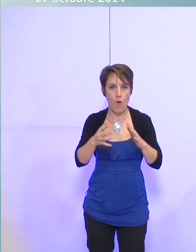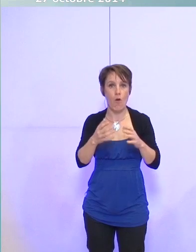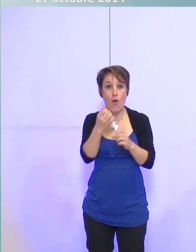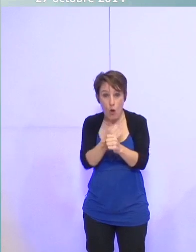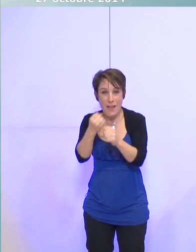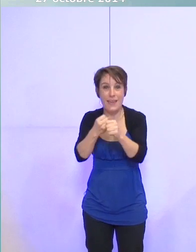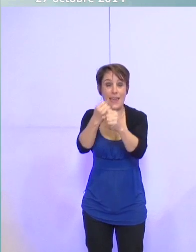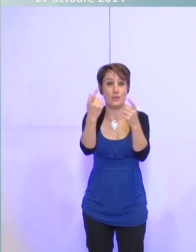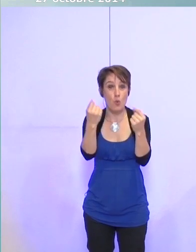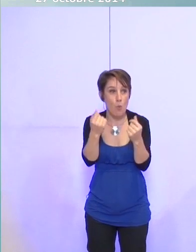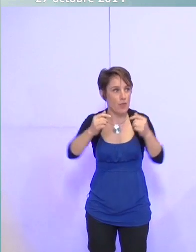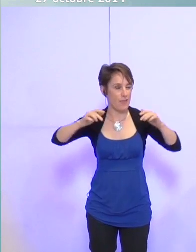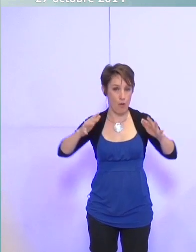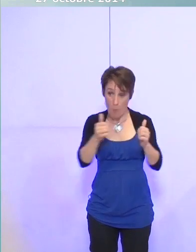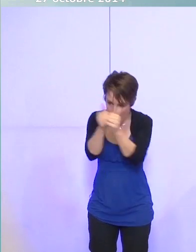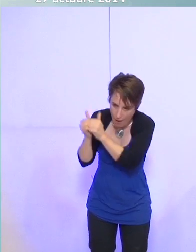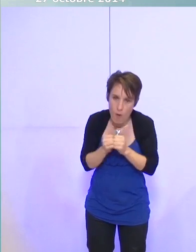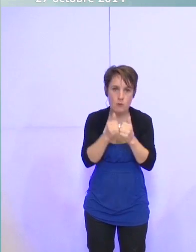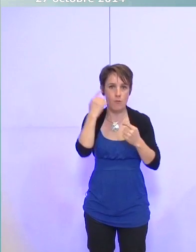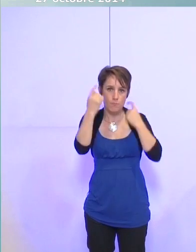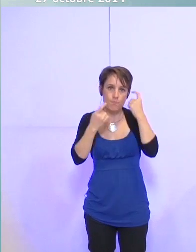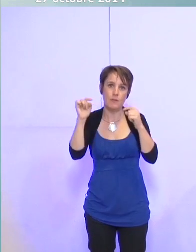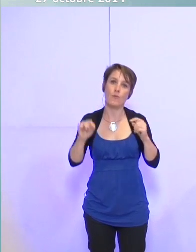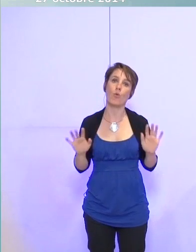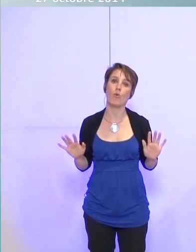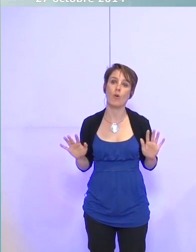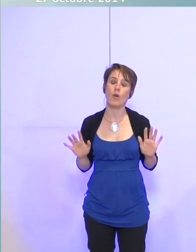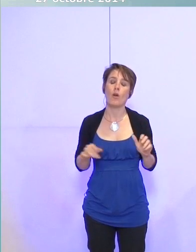monétaire nous faut-il trouver collectivement,